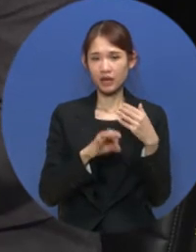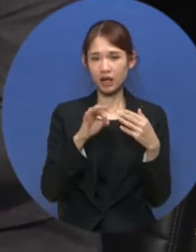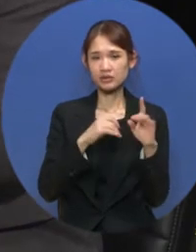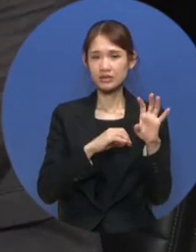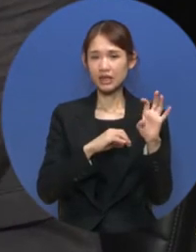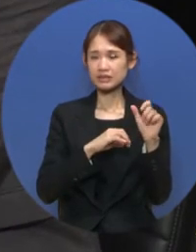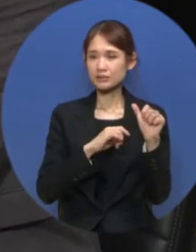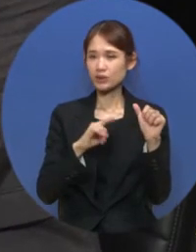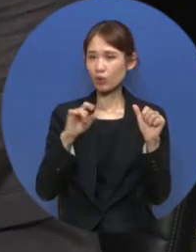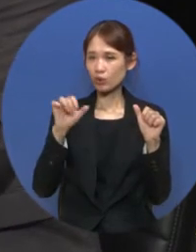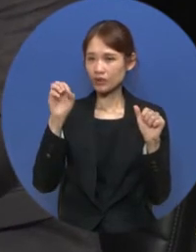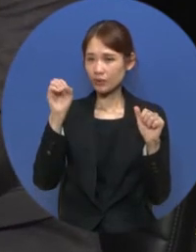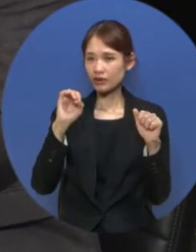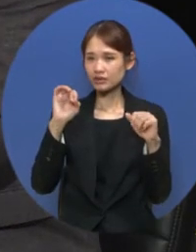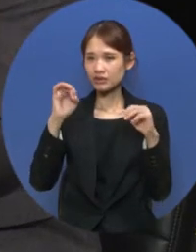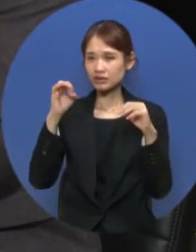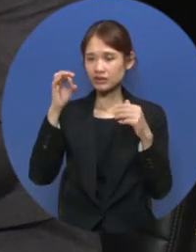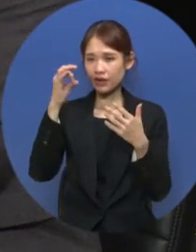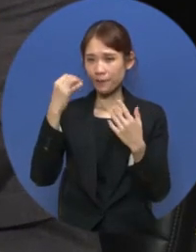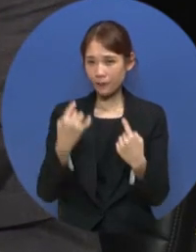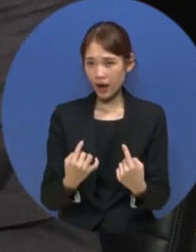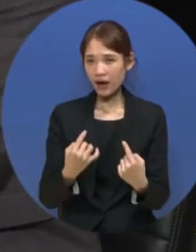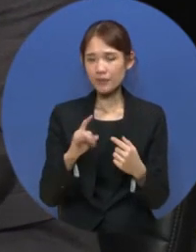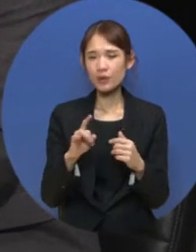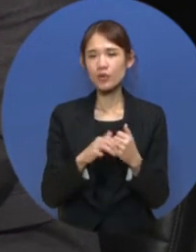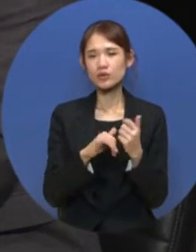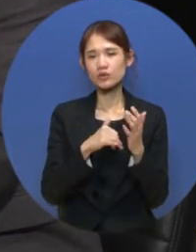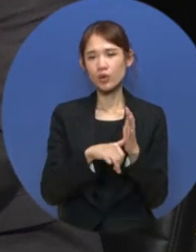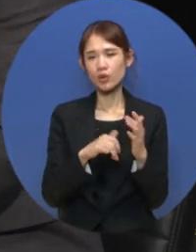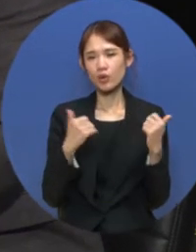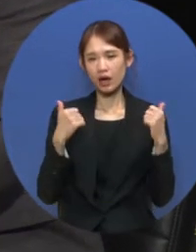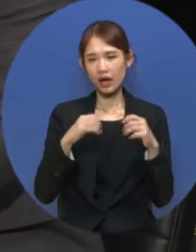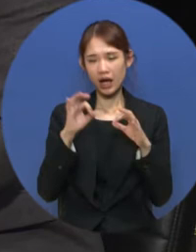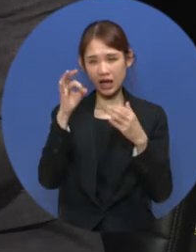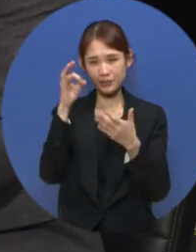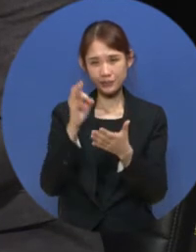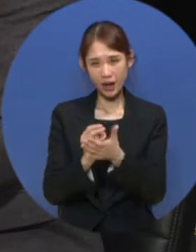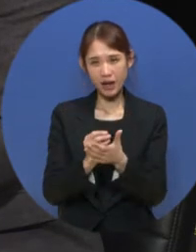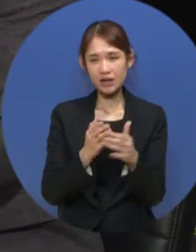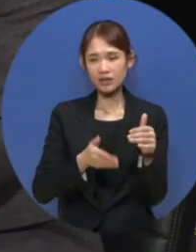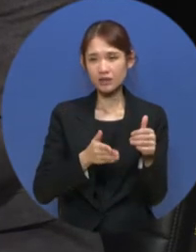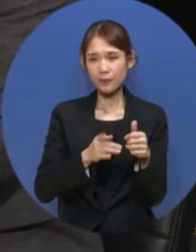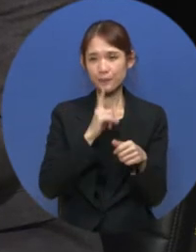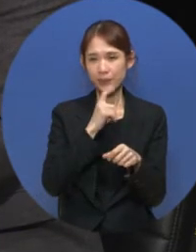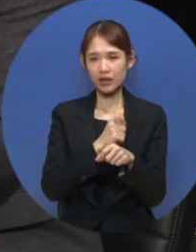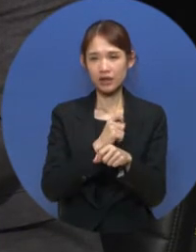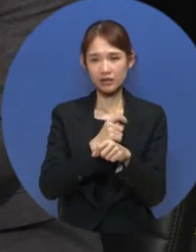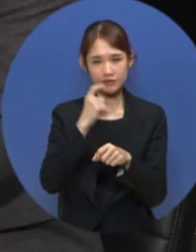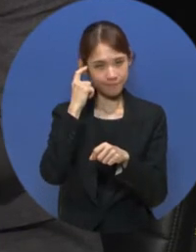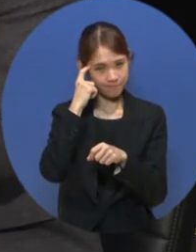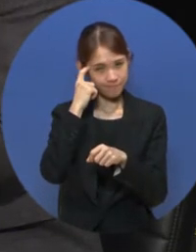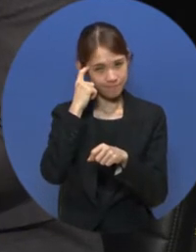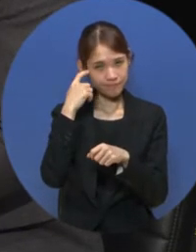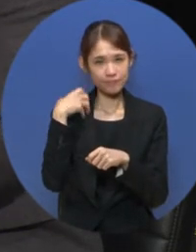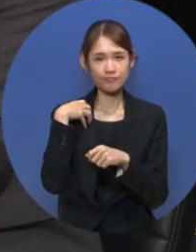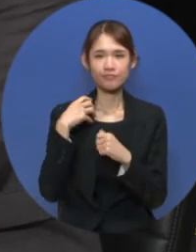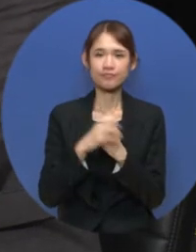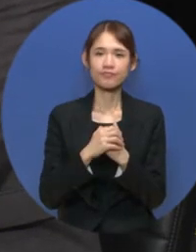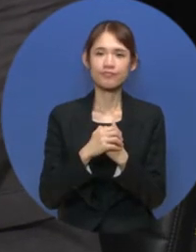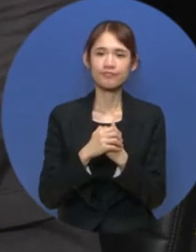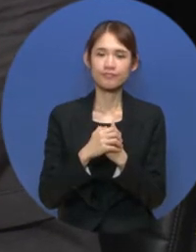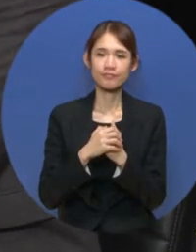정도 낮춘 그러니까 동일한 품질의 옷이라 하더라도 가격을 그 정도로 낮춰야 된다라는 게 저희의 또